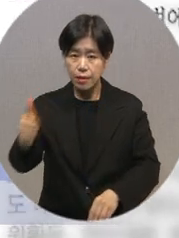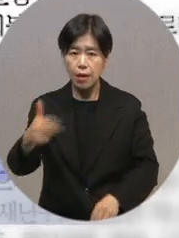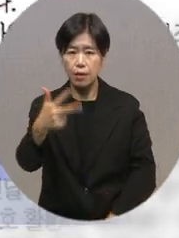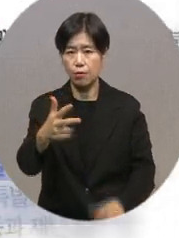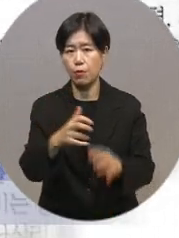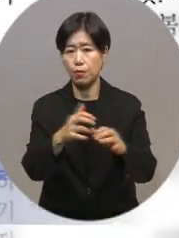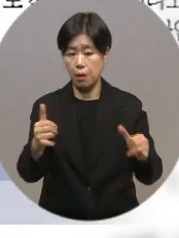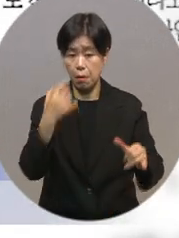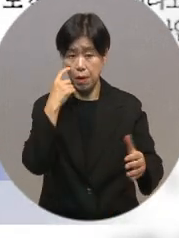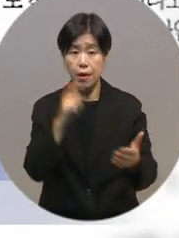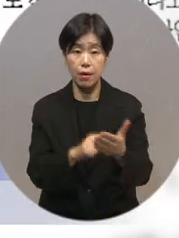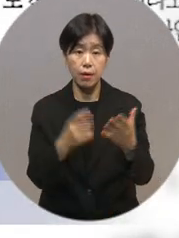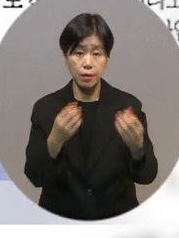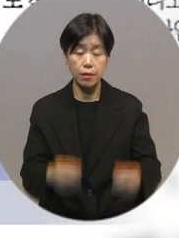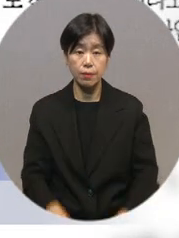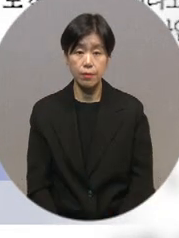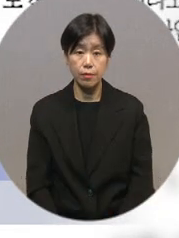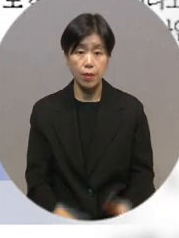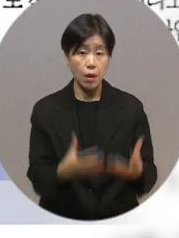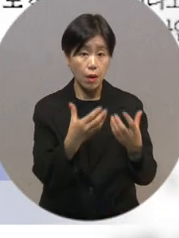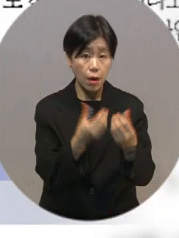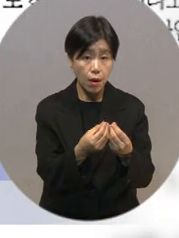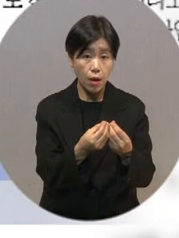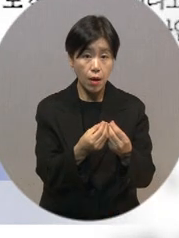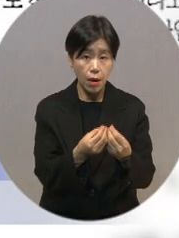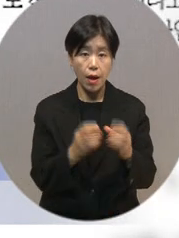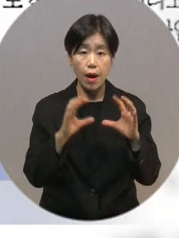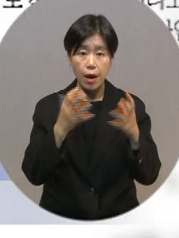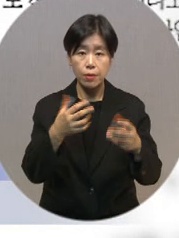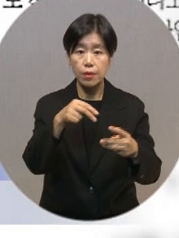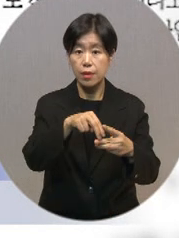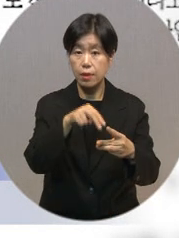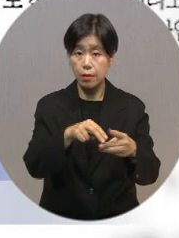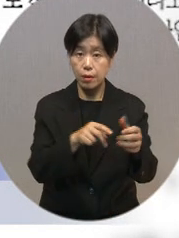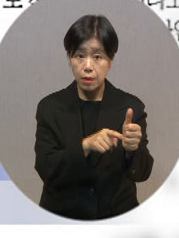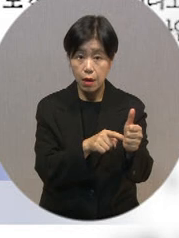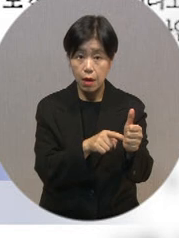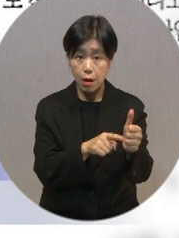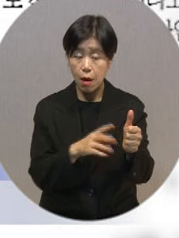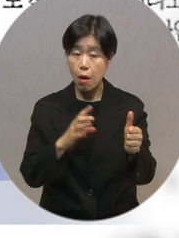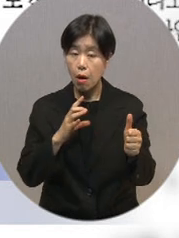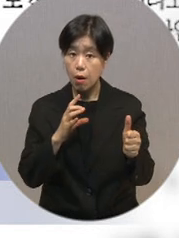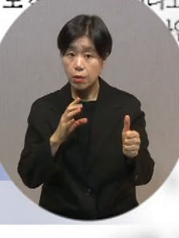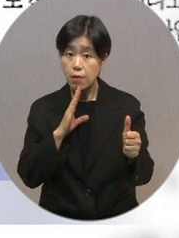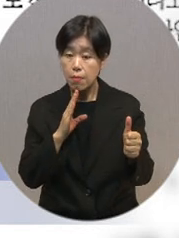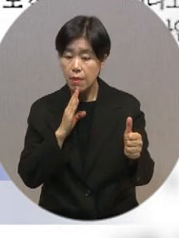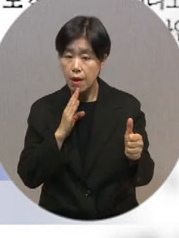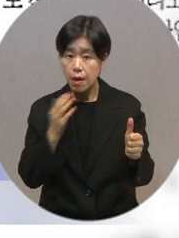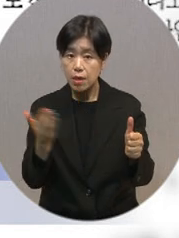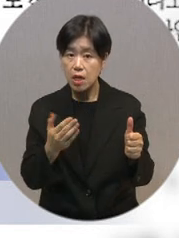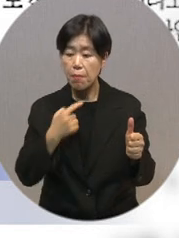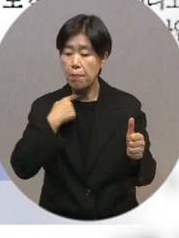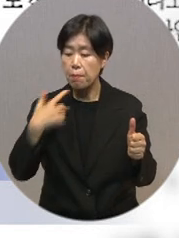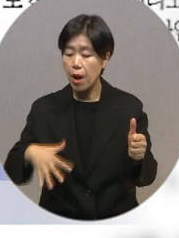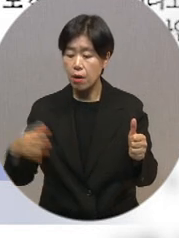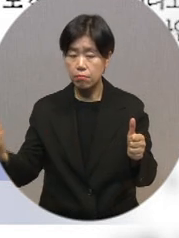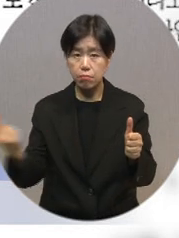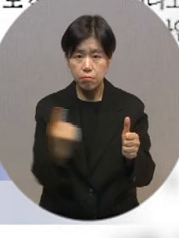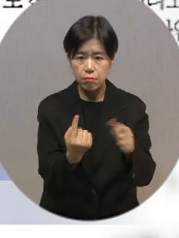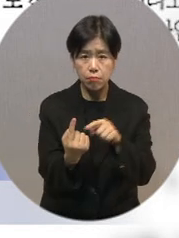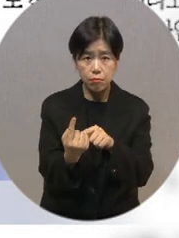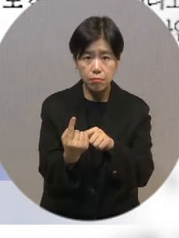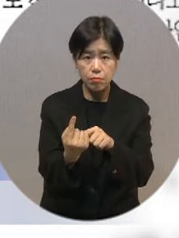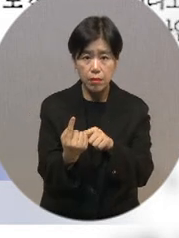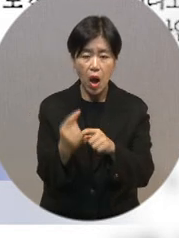밝혔습니다이 적발 사례로는 지역 아동 센터장이 실제로 근무한 사실이 없는 직원을 허위 등록